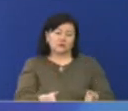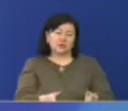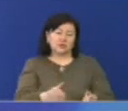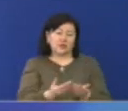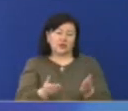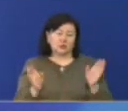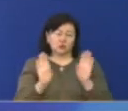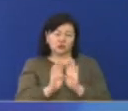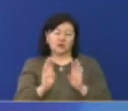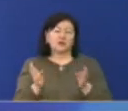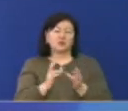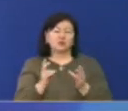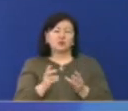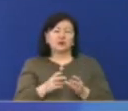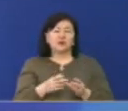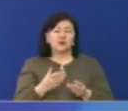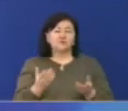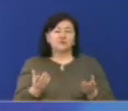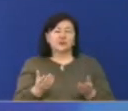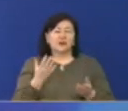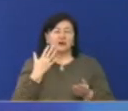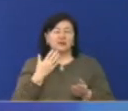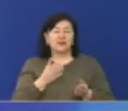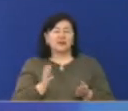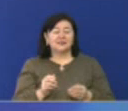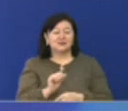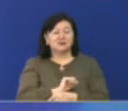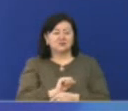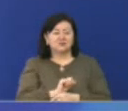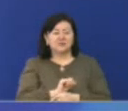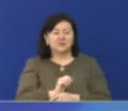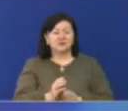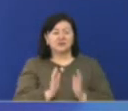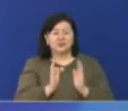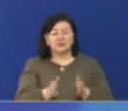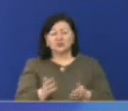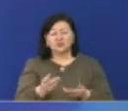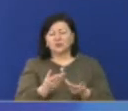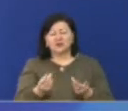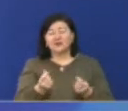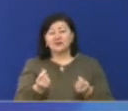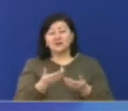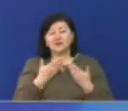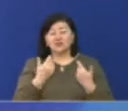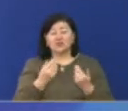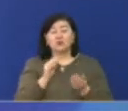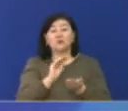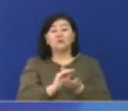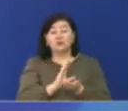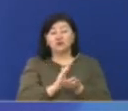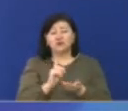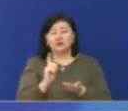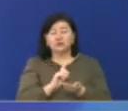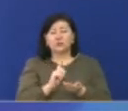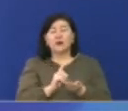Однако, по словам представителей ответственного органа, на эти цели нужны значительные средства, которые в бюджете не предусмотрены. Тем не менее, по